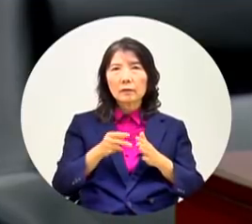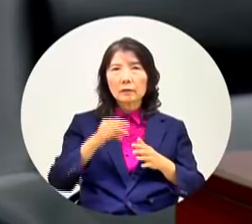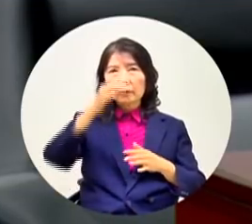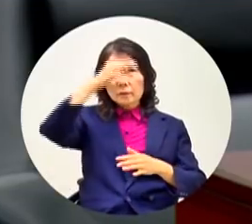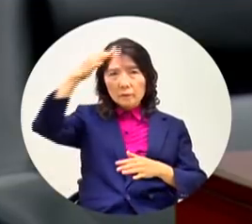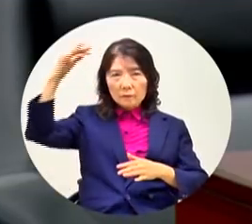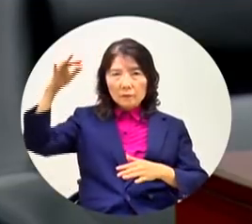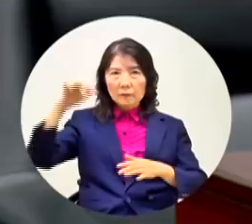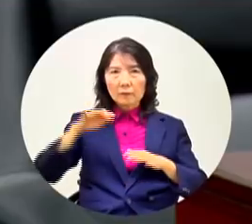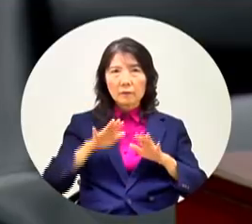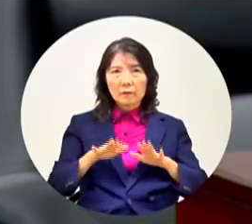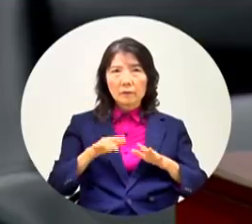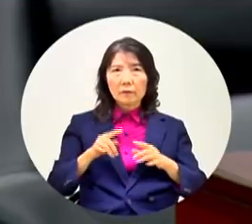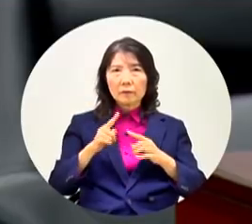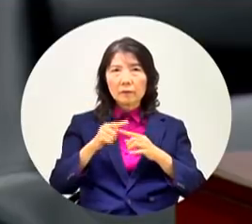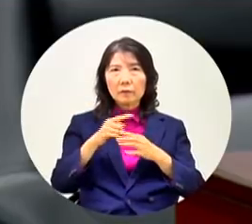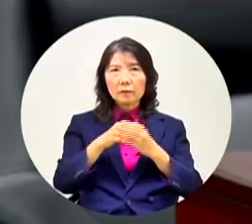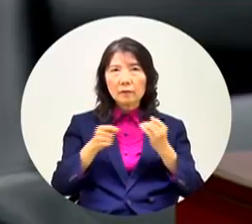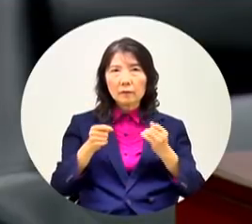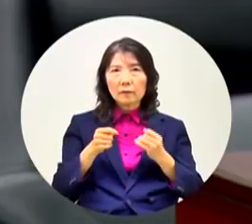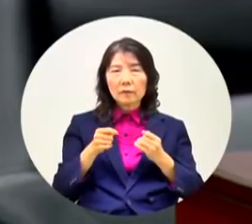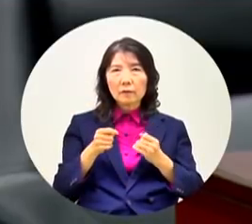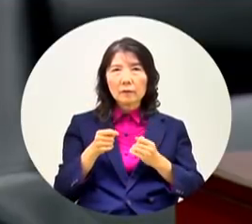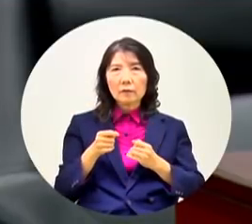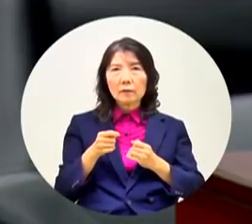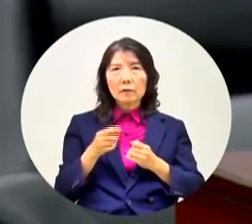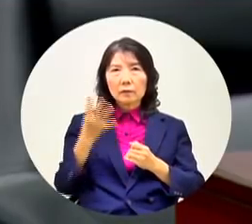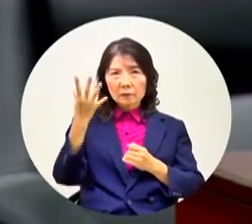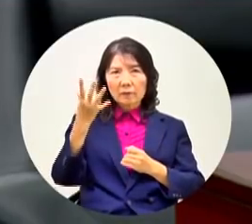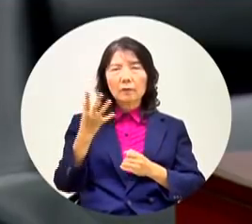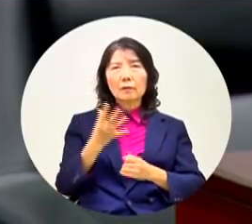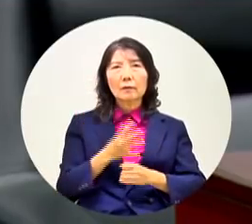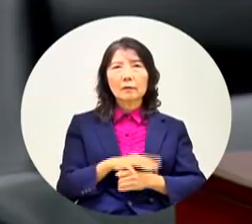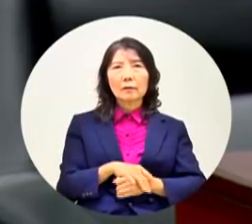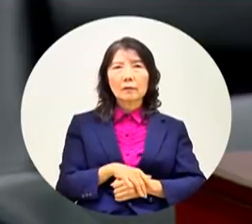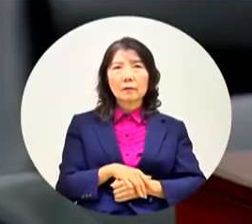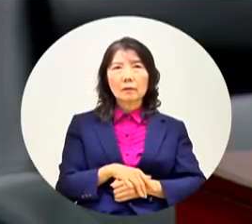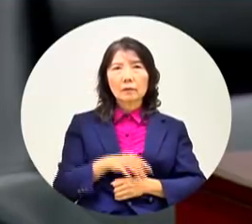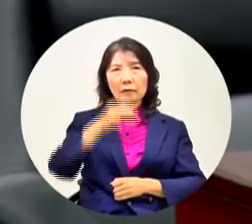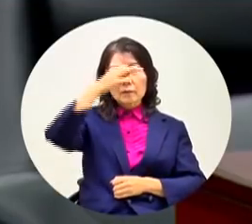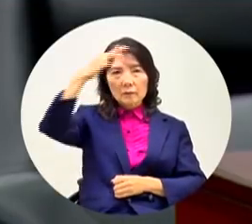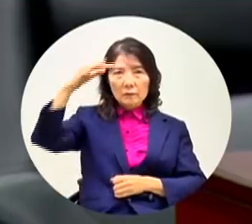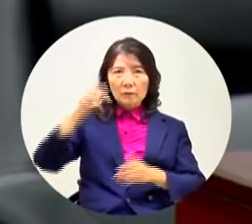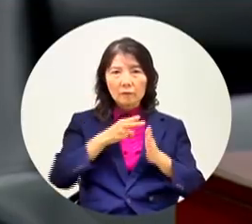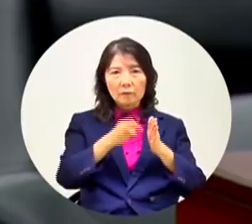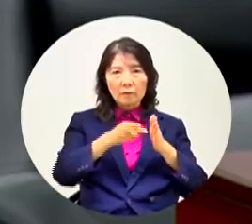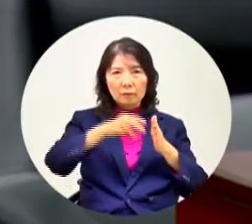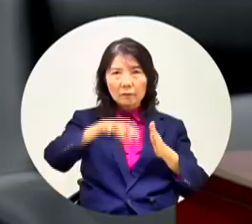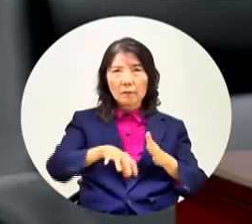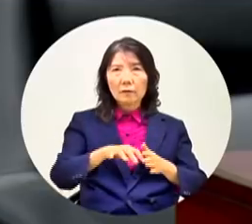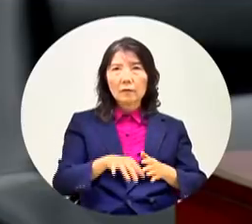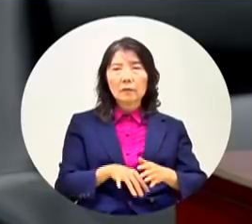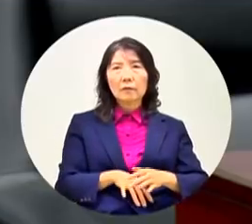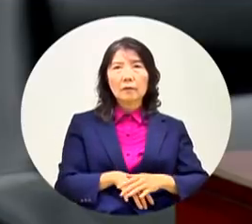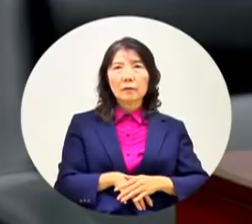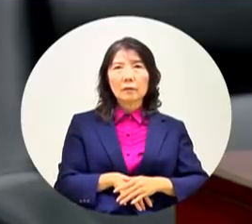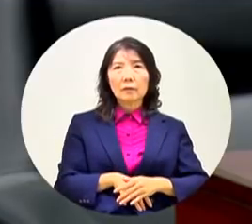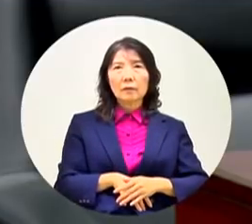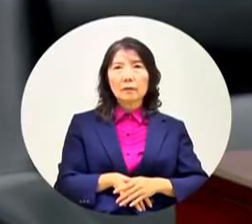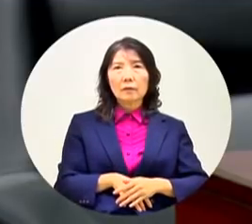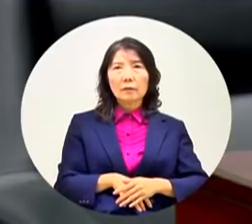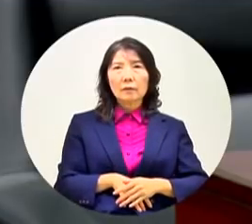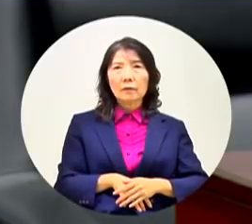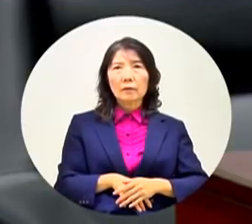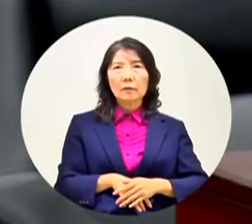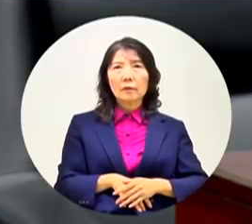目前咱的人口会使讲是上济，啊，咱的洪山火车站，即马已经